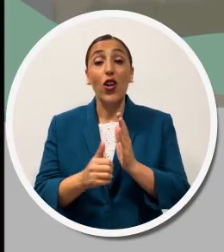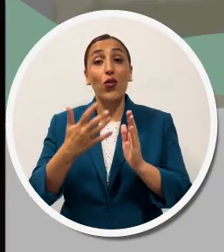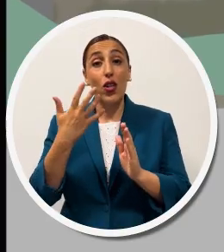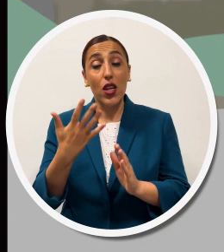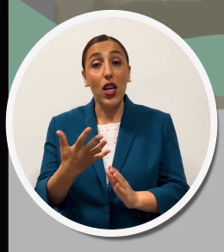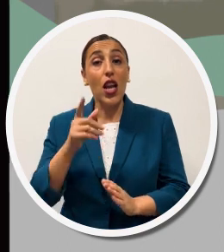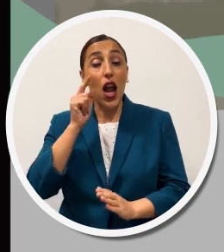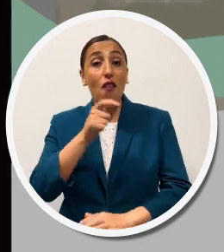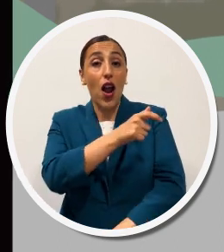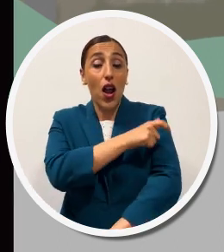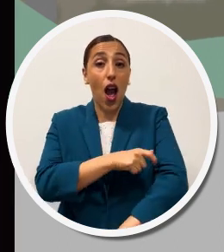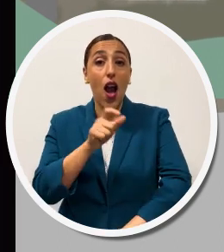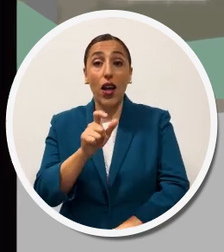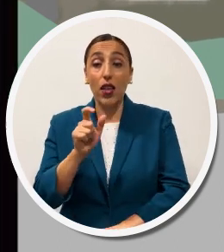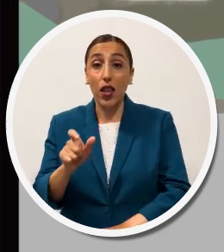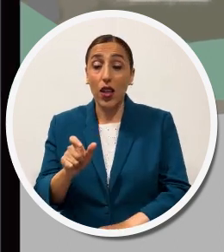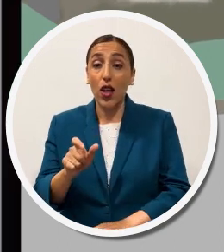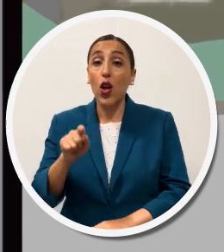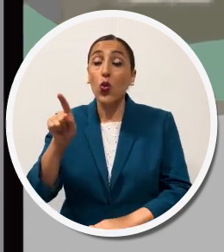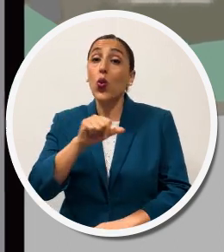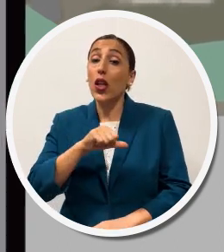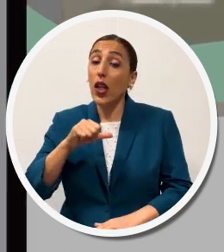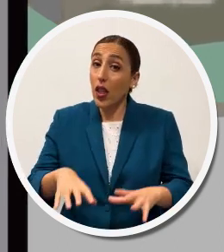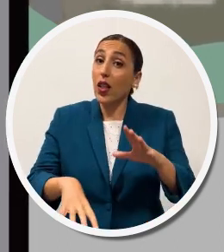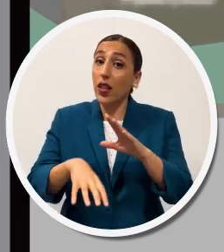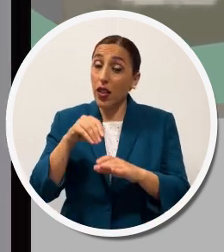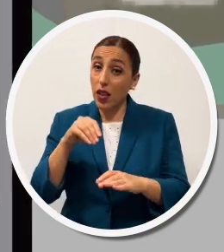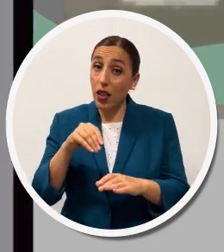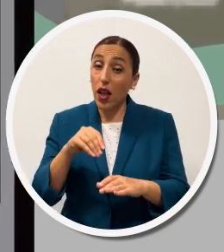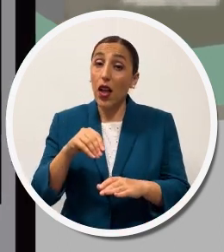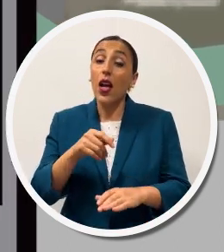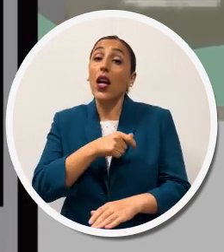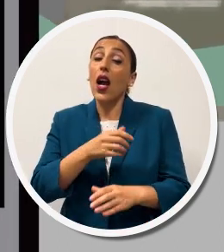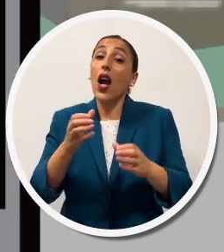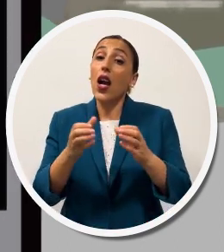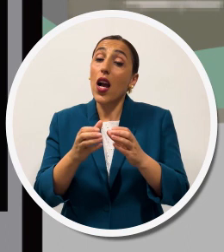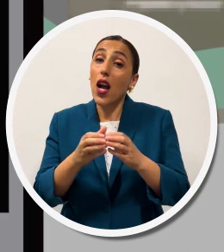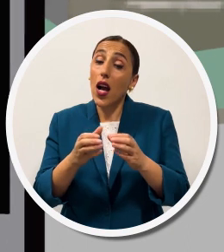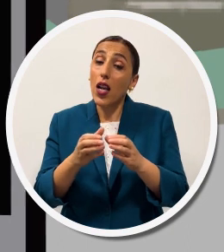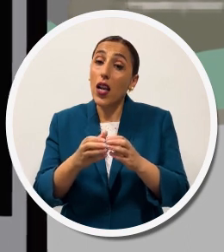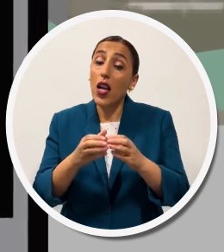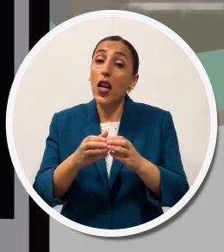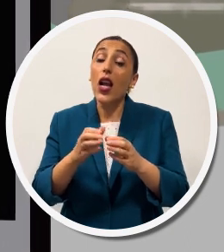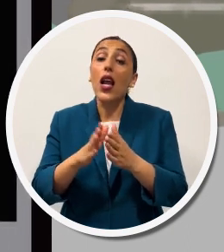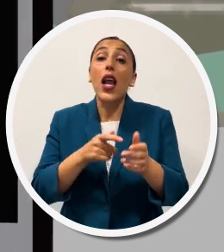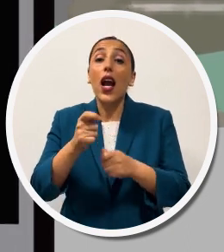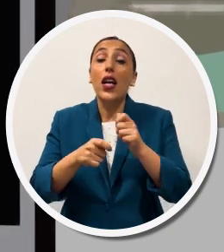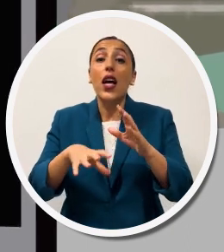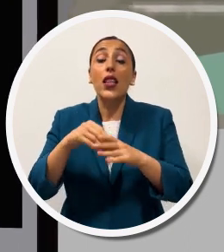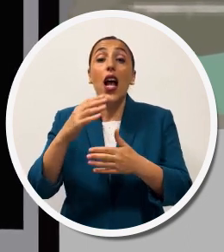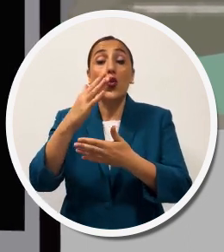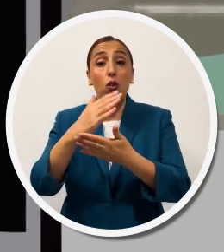65 հոգուց կազմված Երևանի ավականին ձևավորվում է քո ձայնի հիման վրա, քաղաքական ուժերի ներկայացրած ընտրական